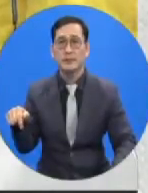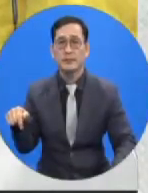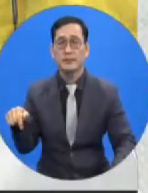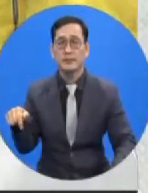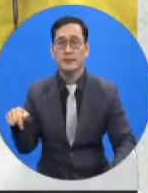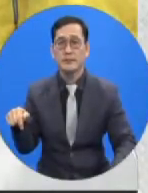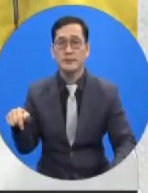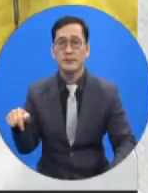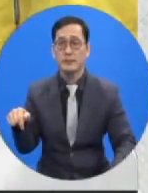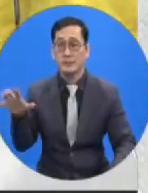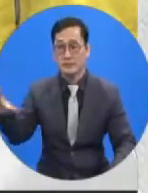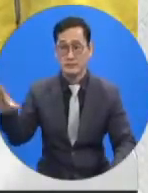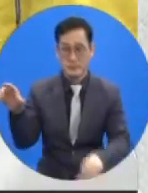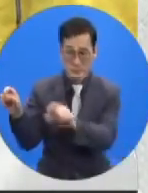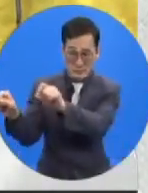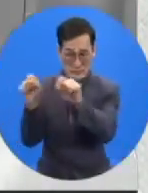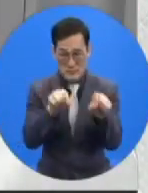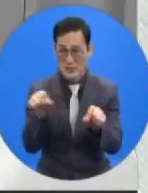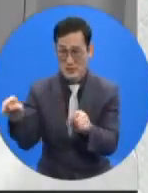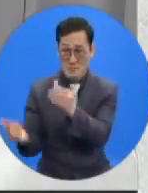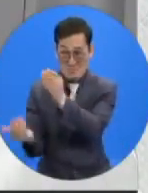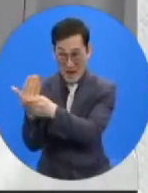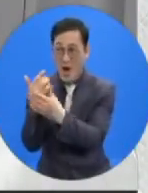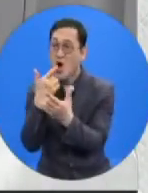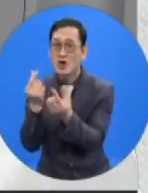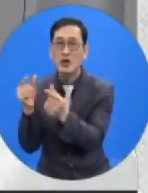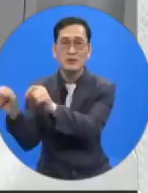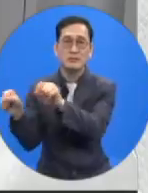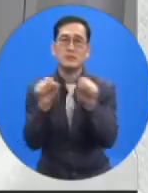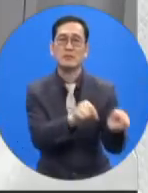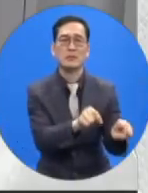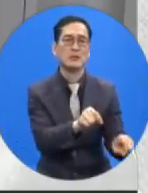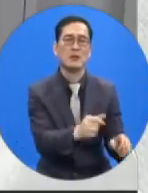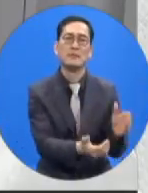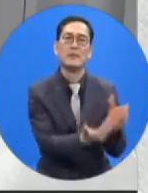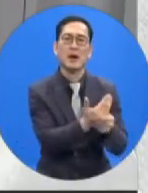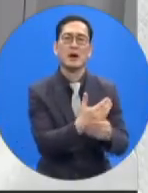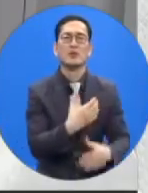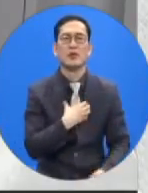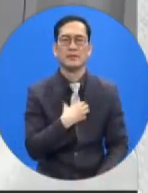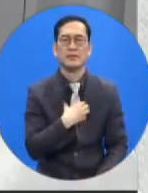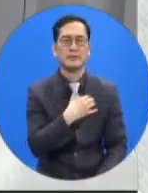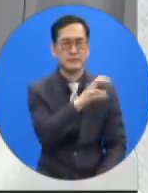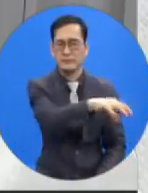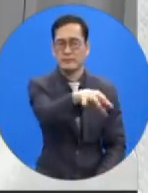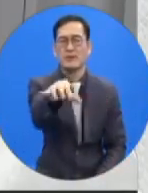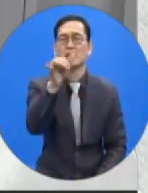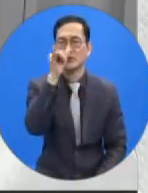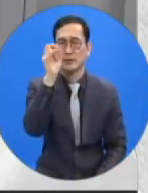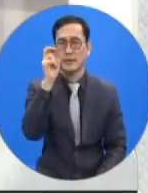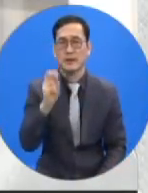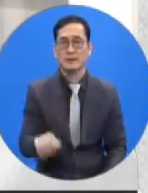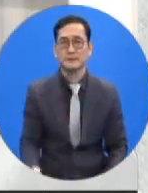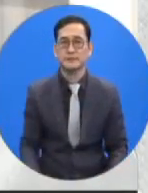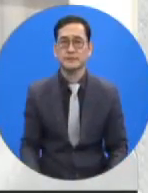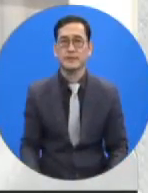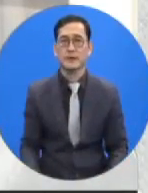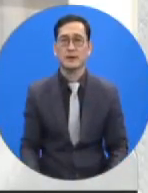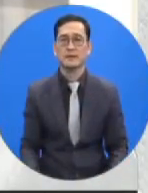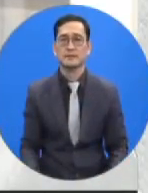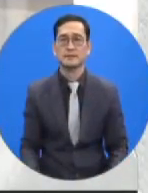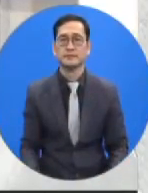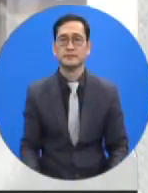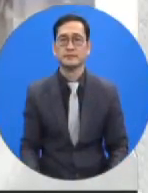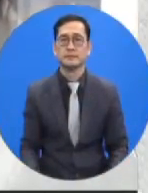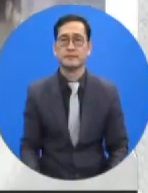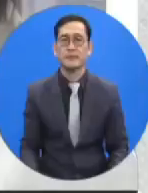경각심이 아니라 그러면 이걸 어떻게 잡느냐. 저는 지방자치단체가 뭐 식품위생관리를 가지고 이런 걸 관리를 저는